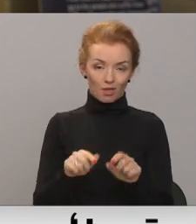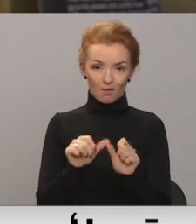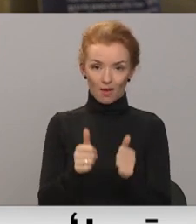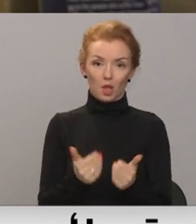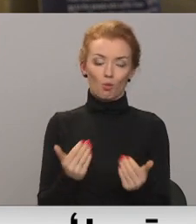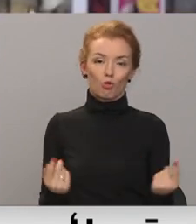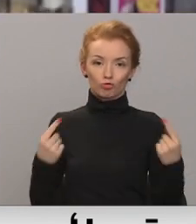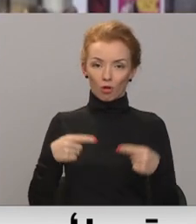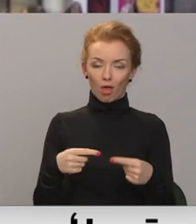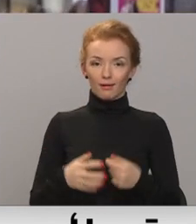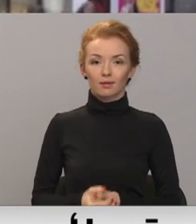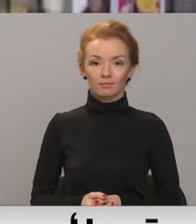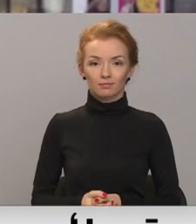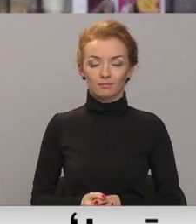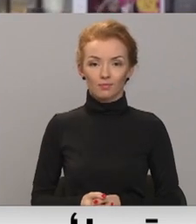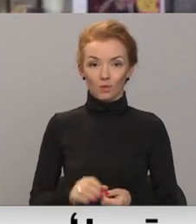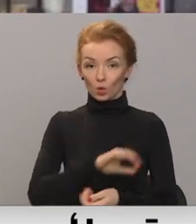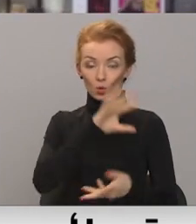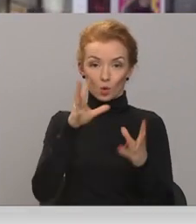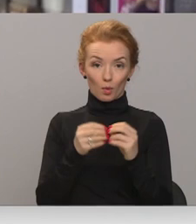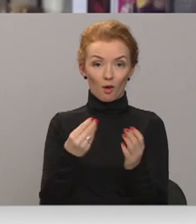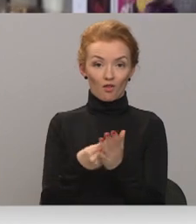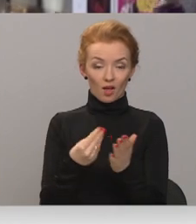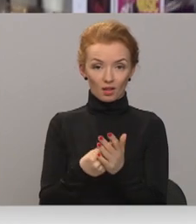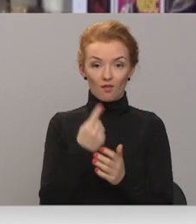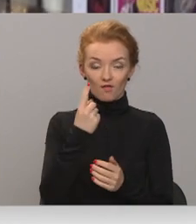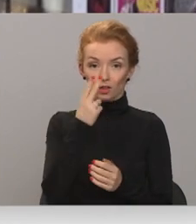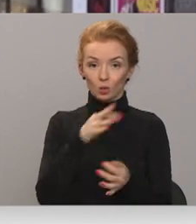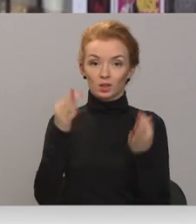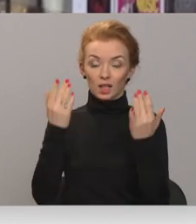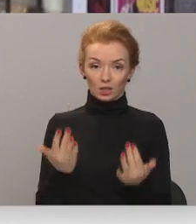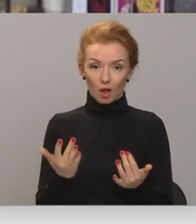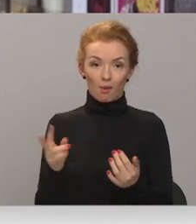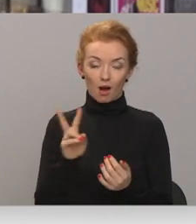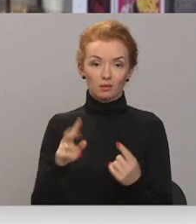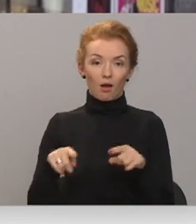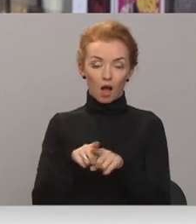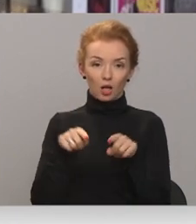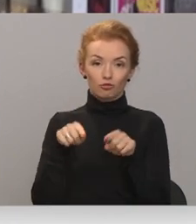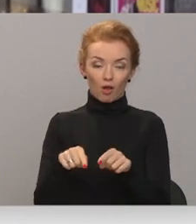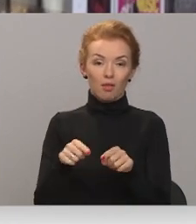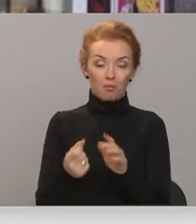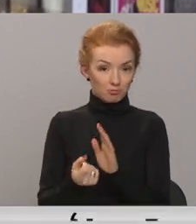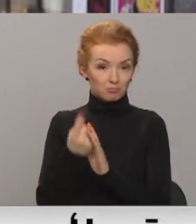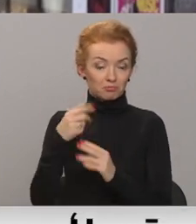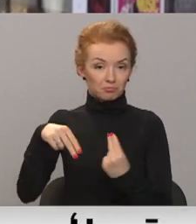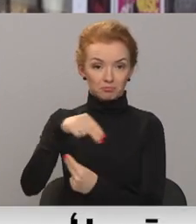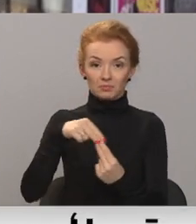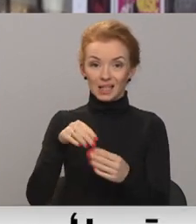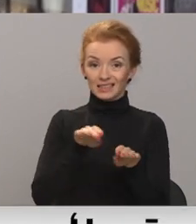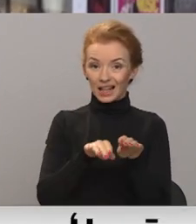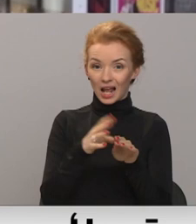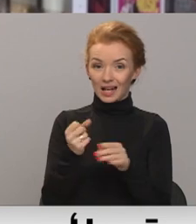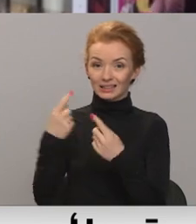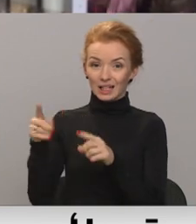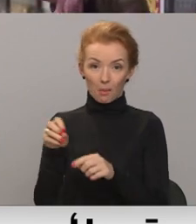jau šobrīd. Kopumā vērtējot, viens no secinājumiem, kas arī šeit izskanēja, ir, ka salīdzinot ar citiem